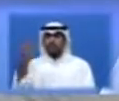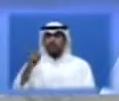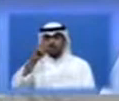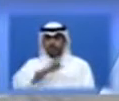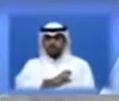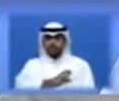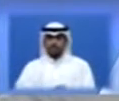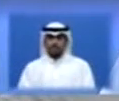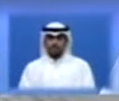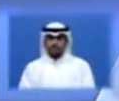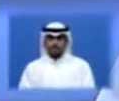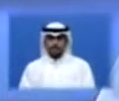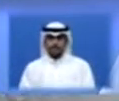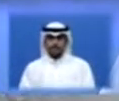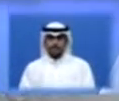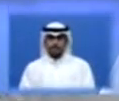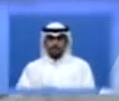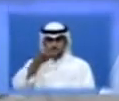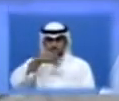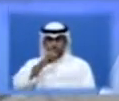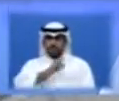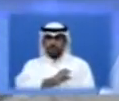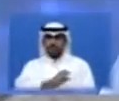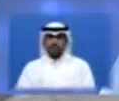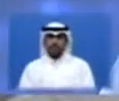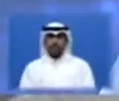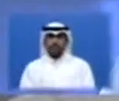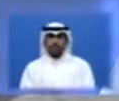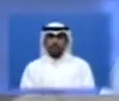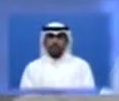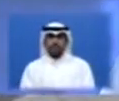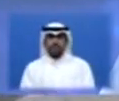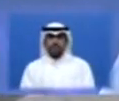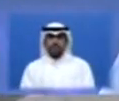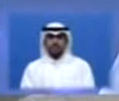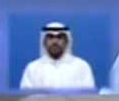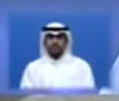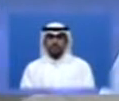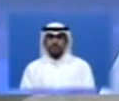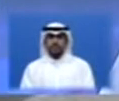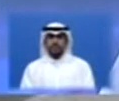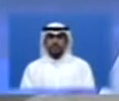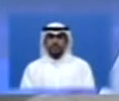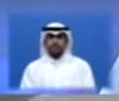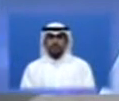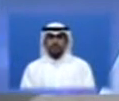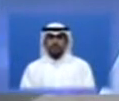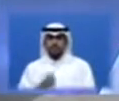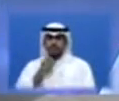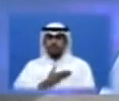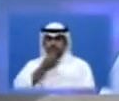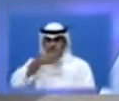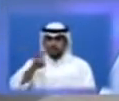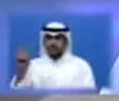ناهز 71. انتقل إلى رحمة الله تعالى عبد السلام عبد الكريم حبيب عابدين شراغ عن